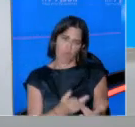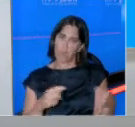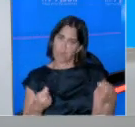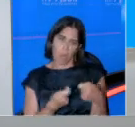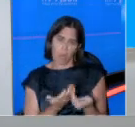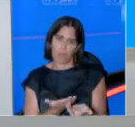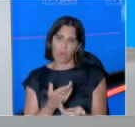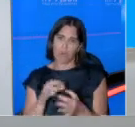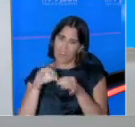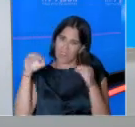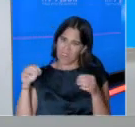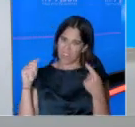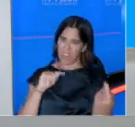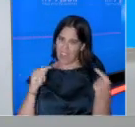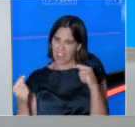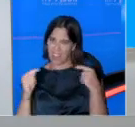אם אנחנו נתחיל עכשיו